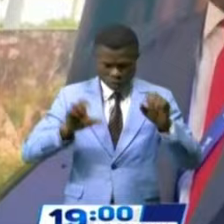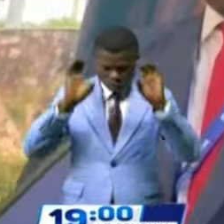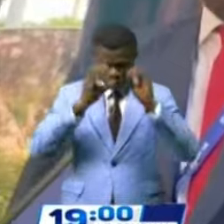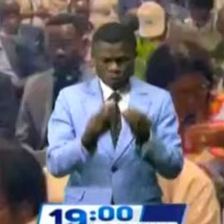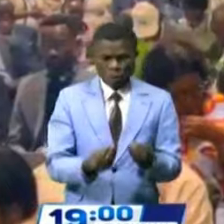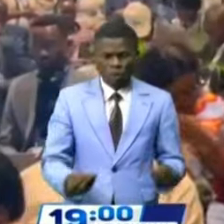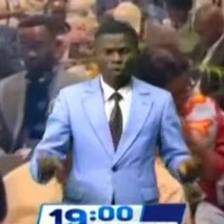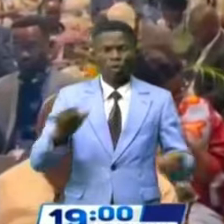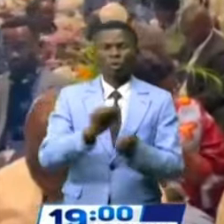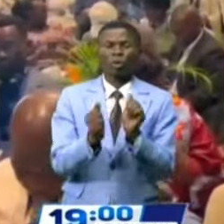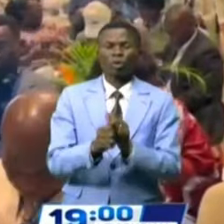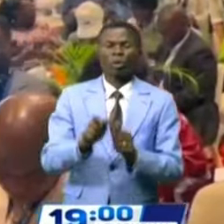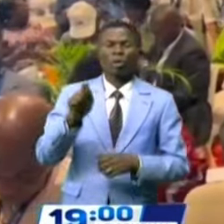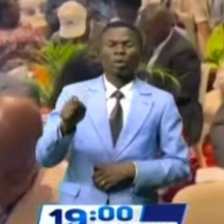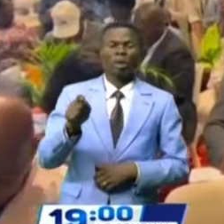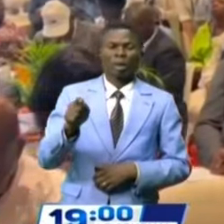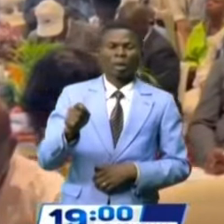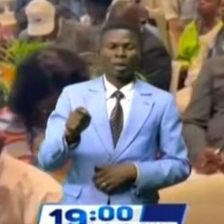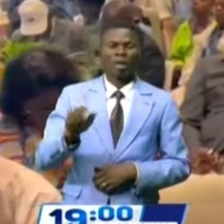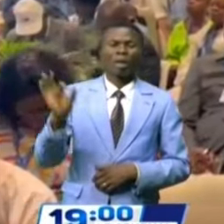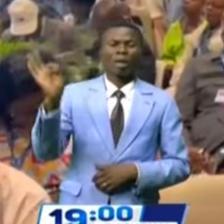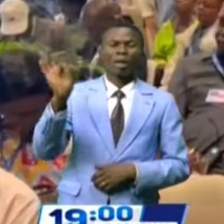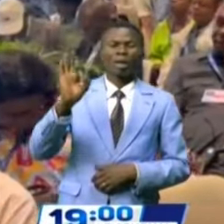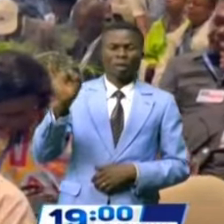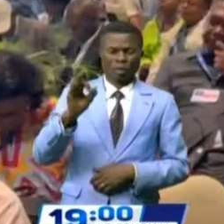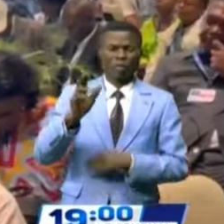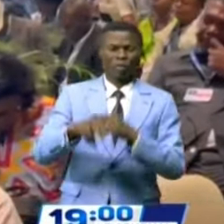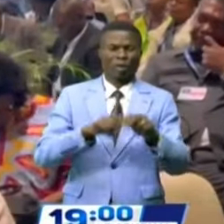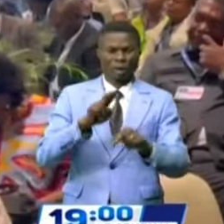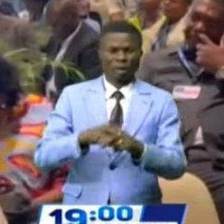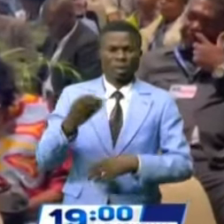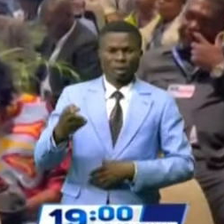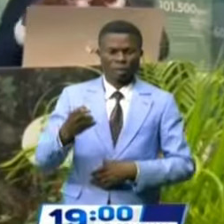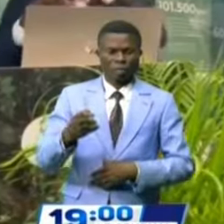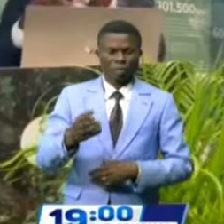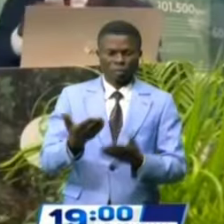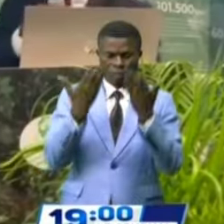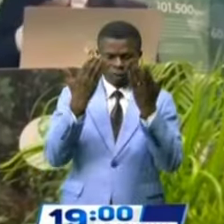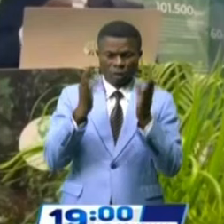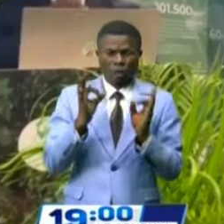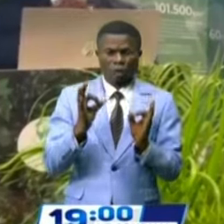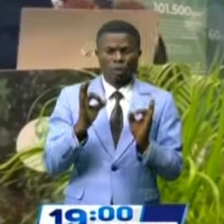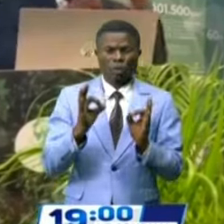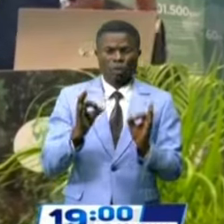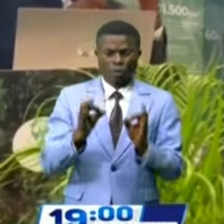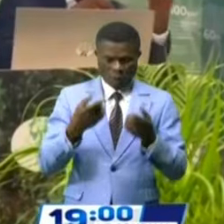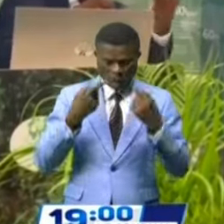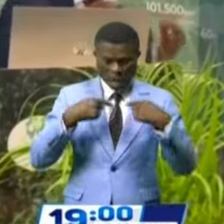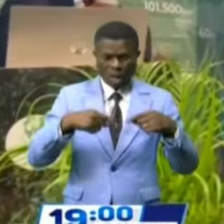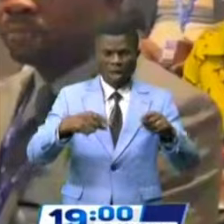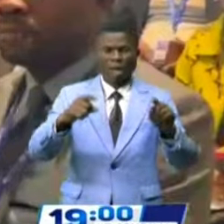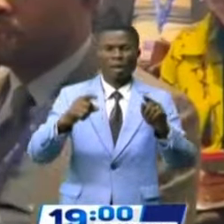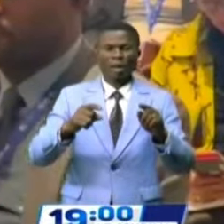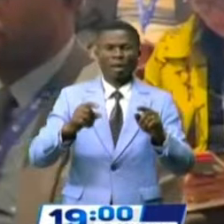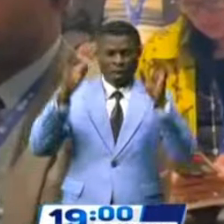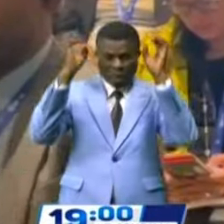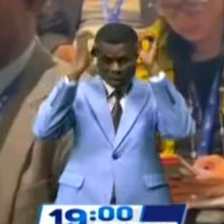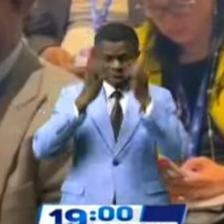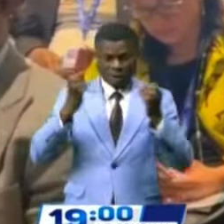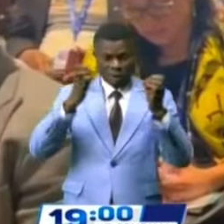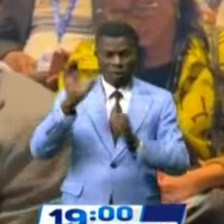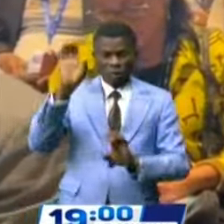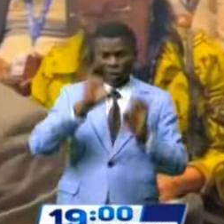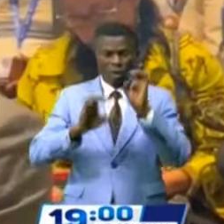nationale des tourbières. Que ces tourbières sont en réalité à l'état naturel. Dans une nouvelle étude publiée dans Nature Géosciences, une